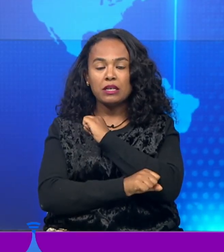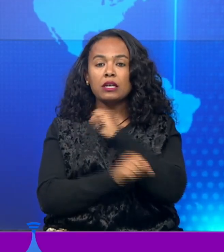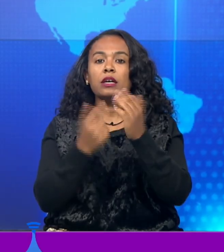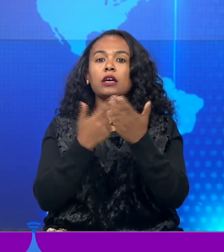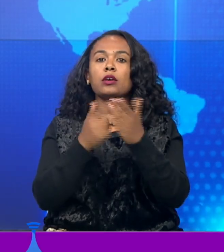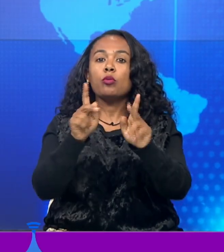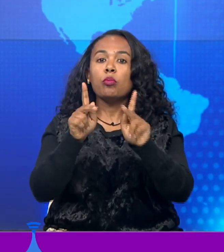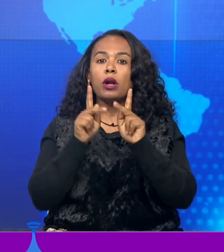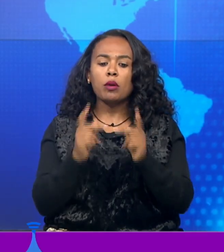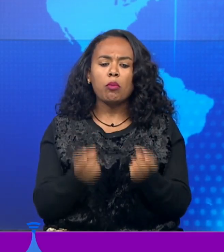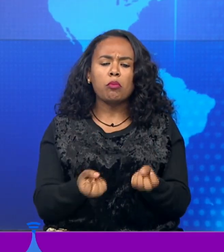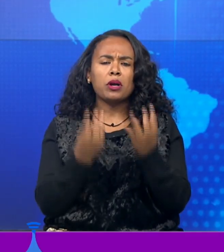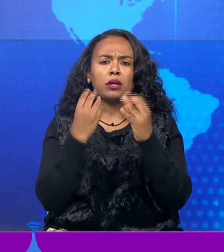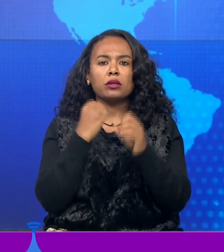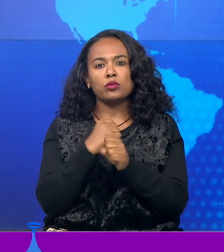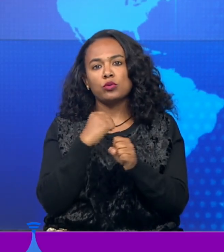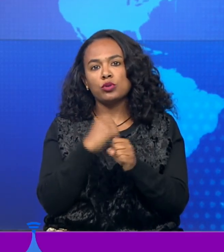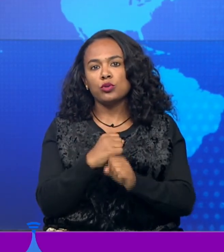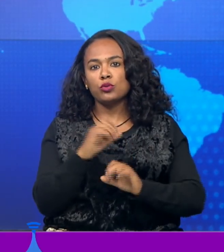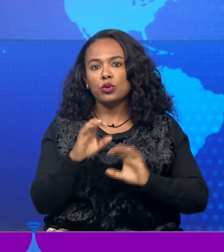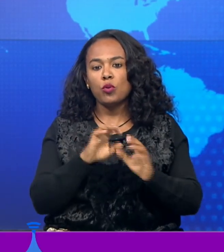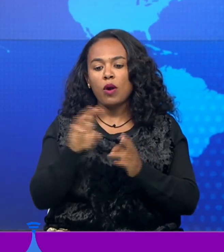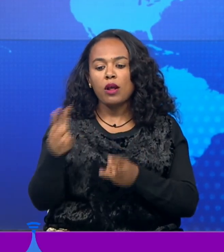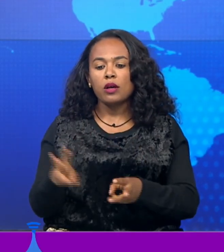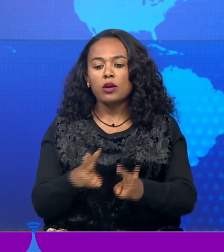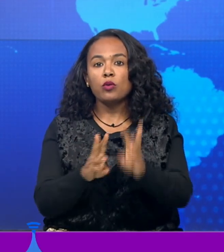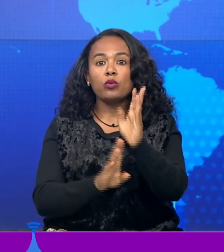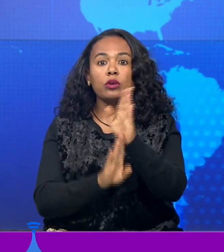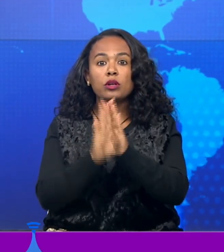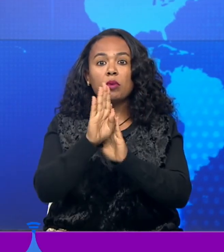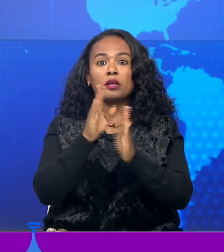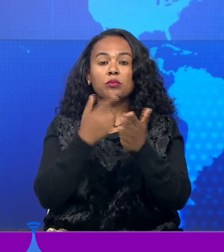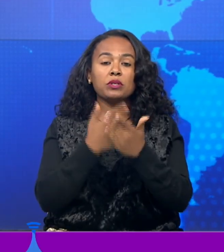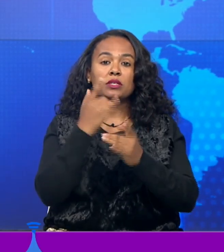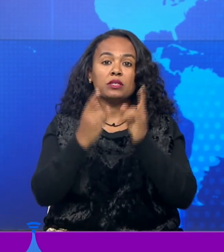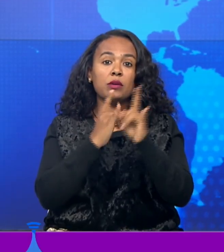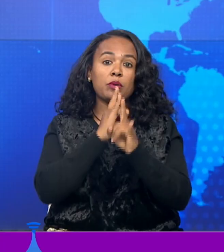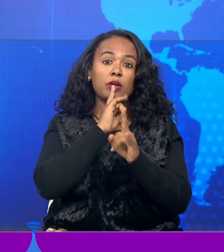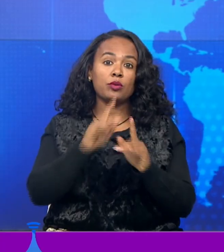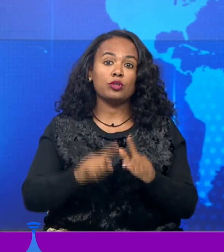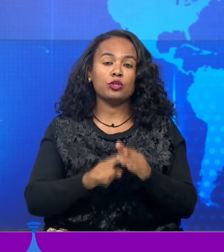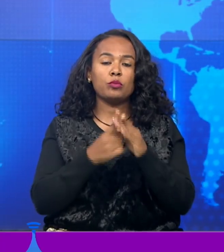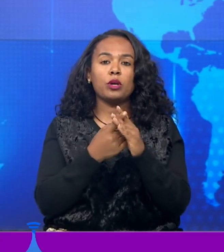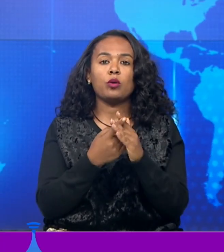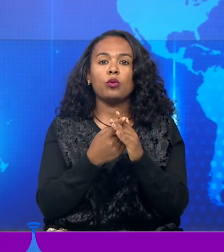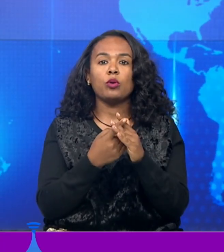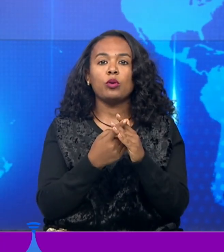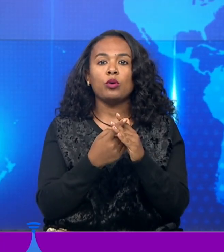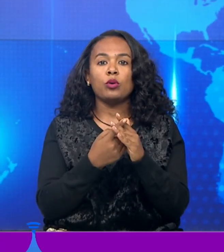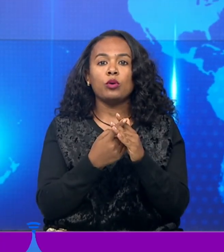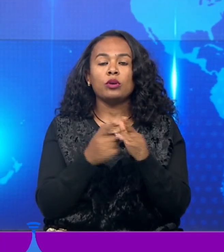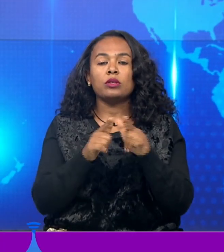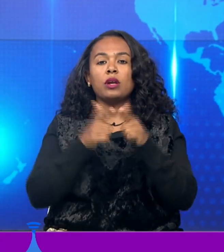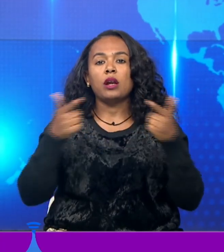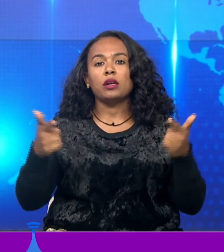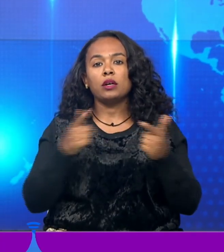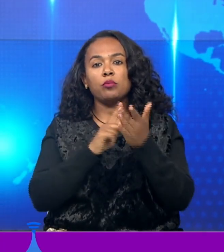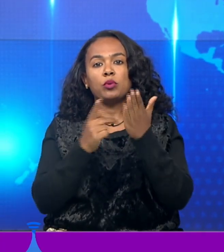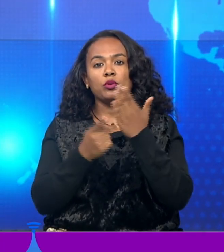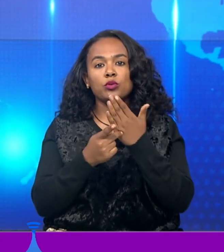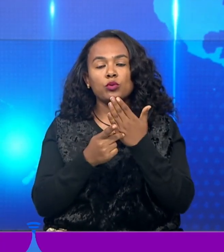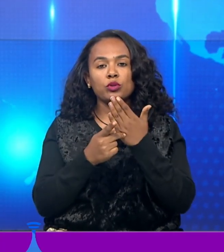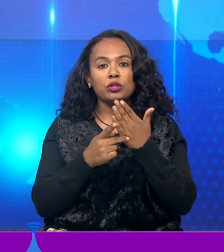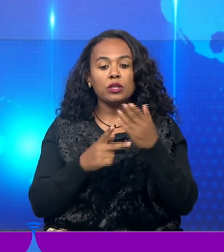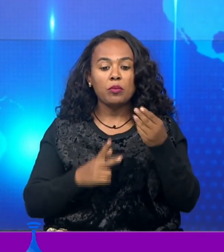ፓርላማ በርካታ ስራዎች እንዲሰሩ ተደርጓል። የኮሪደር ልማት በዚህ ፓርላማ ዘመን የተጀመረው ትላልቅ ፕሮጀክቶች